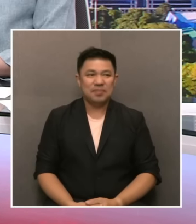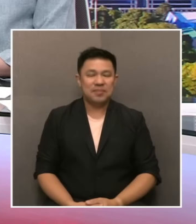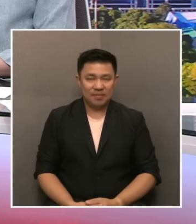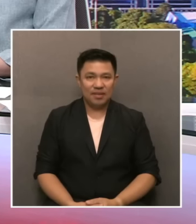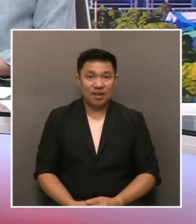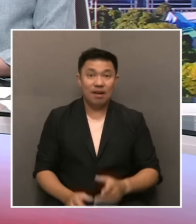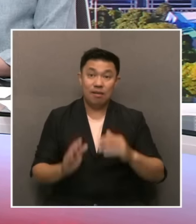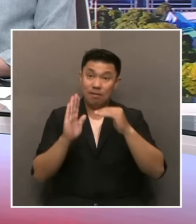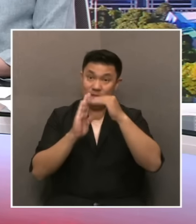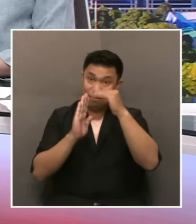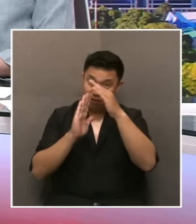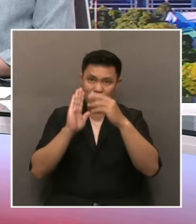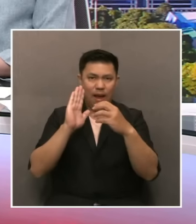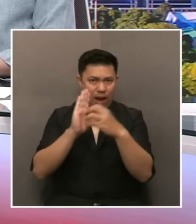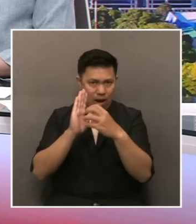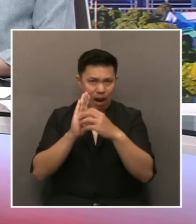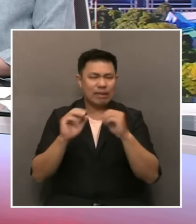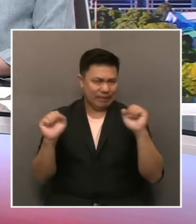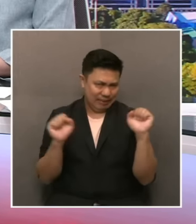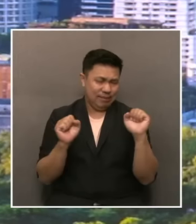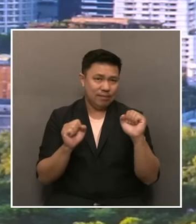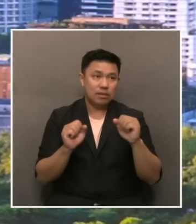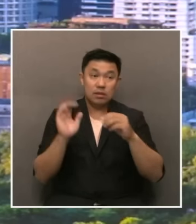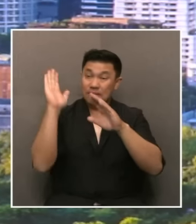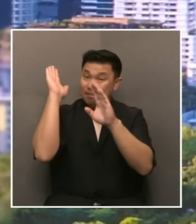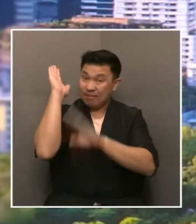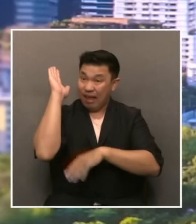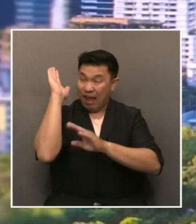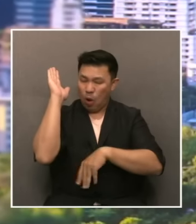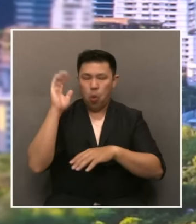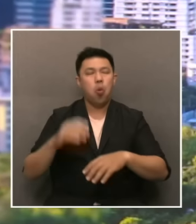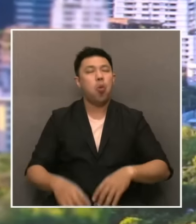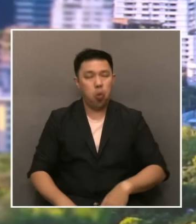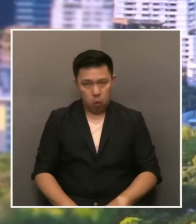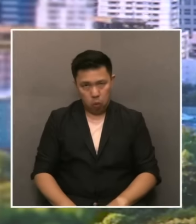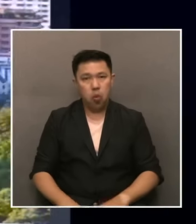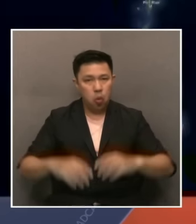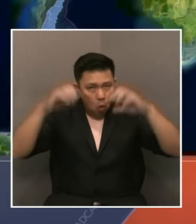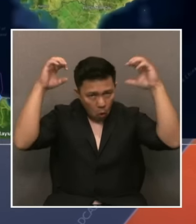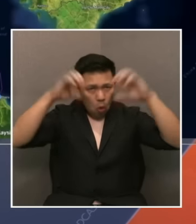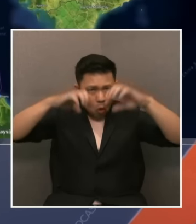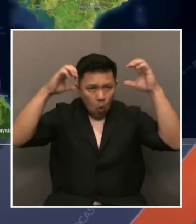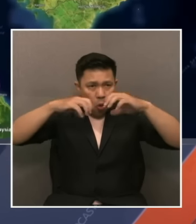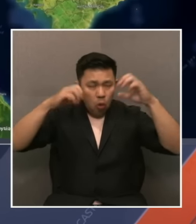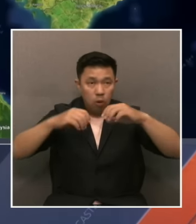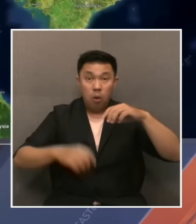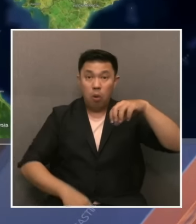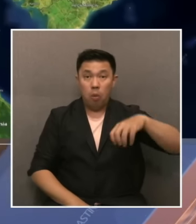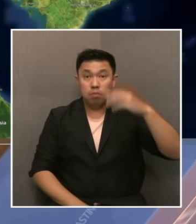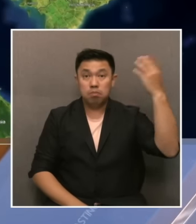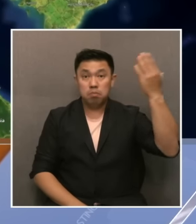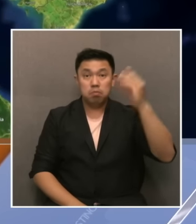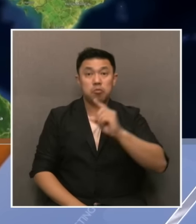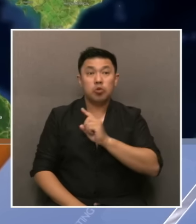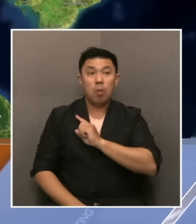ทุทตอนบนพากลง oluyor เริ่มสมพัดอากาสโศ็ได้บางแล้วแต่วพาใต้ยัคงผิเชินเกับฝนตกตอนเื่องกรมอตุรนิยมิย